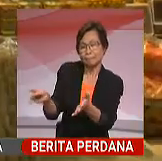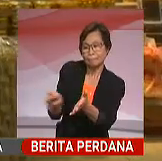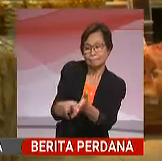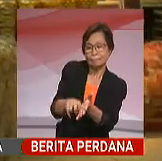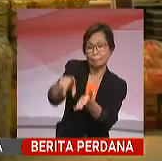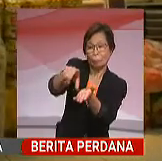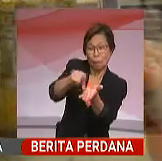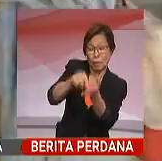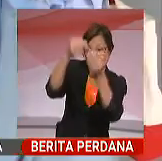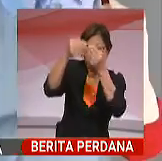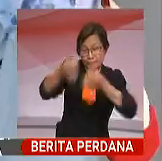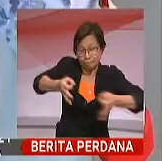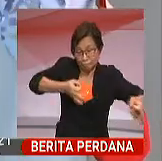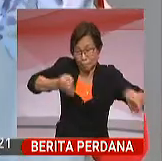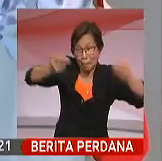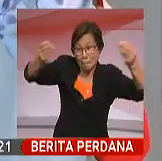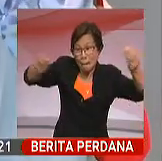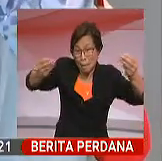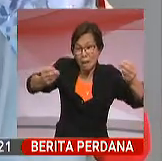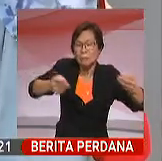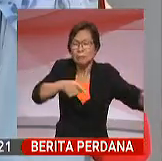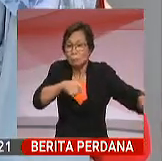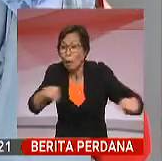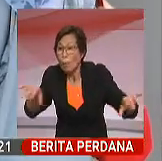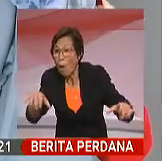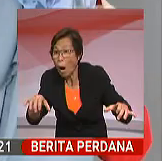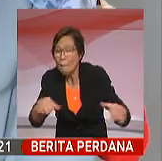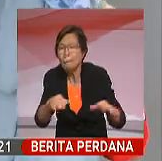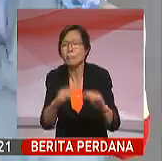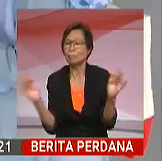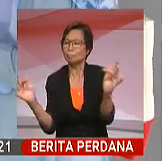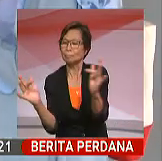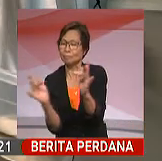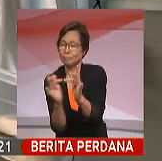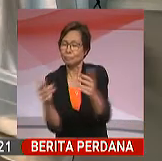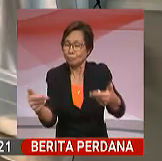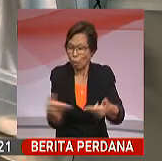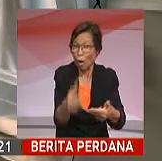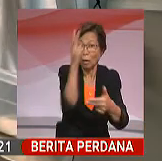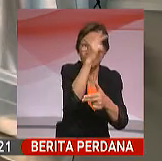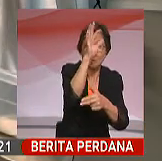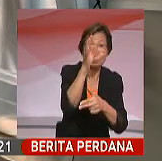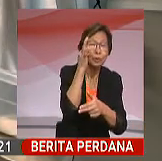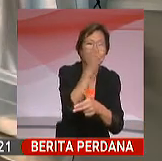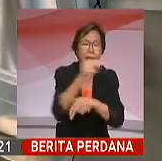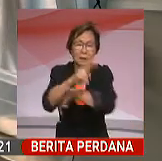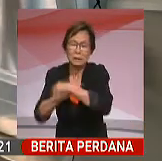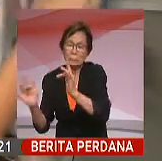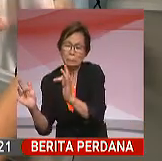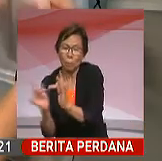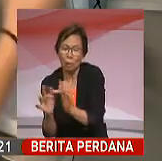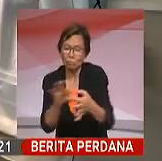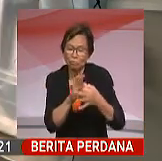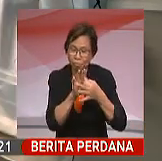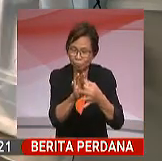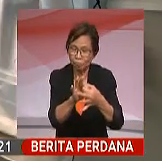media menjelaskan majlis berkenaan akan bertindak sebagai platform perhubungan di antara kerajaan persekutuan dan negeri.